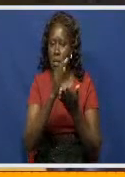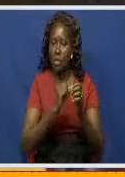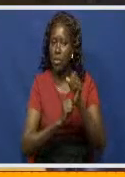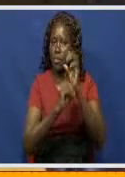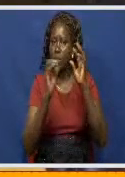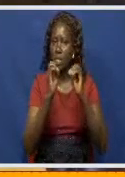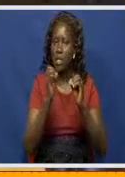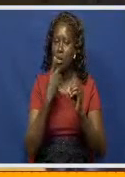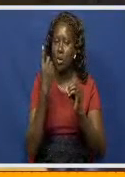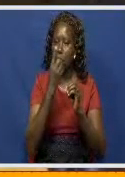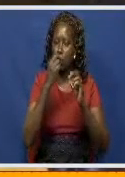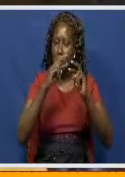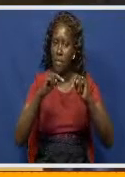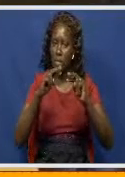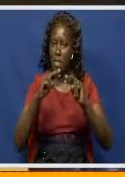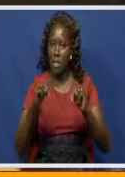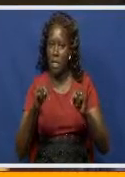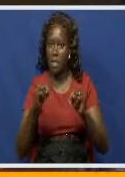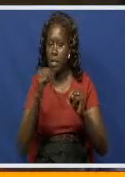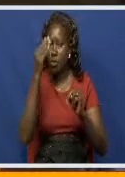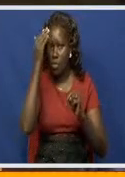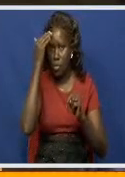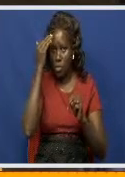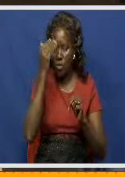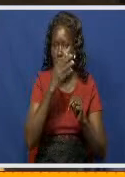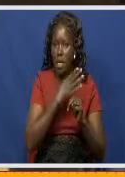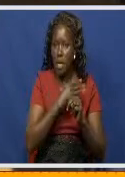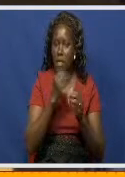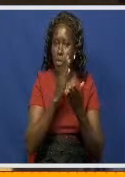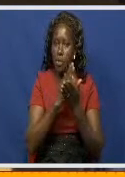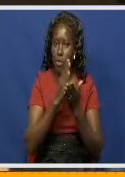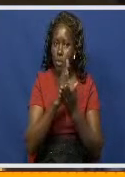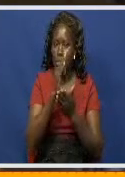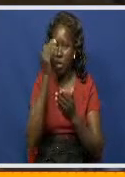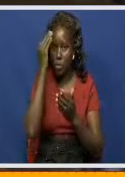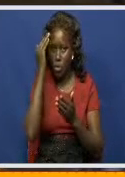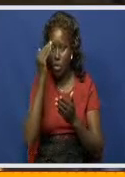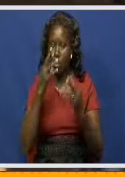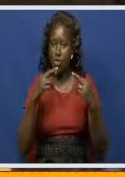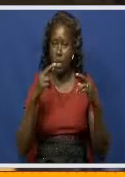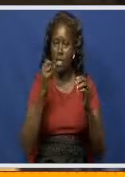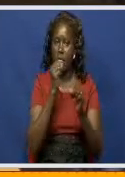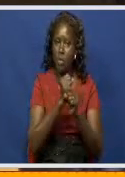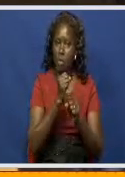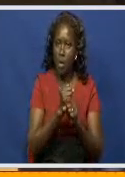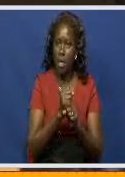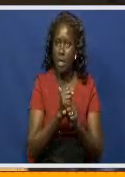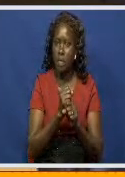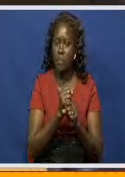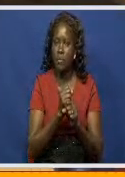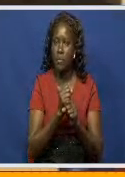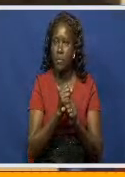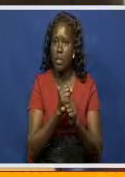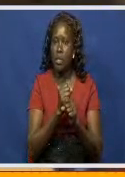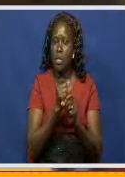uchunguzwe uangaliwe ujulikane kuwa kweli wewe ni mwanabiashara na uko tayari kufanya biashara kama wewe uko